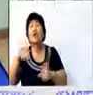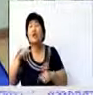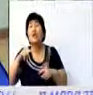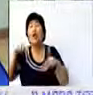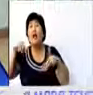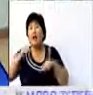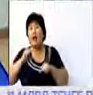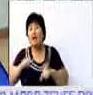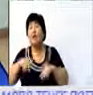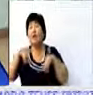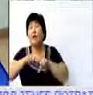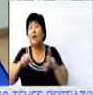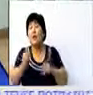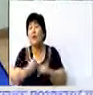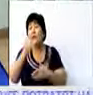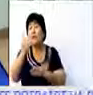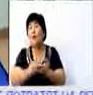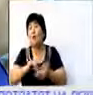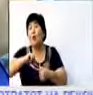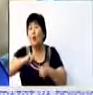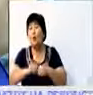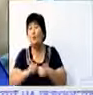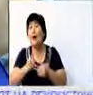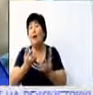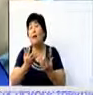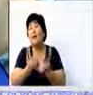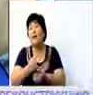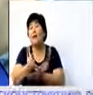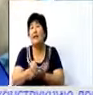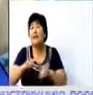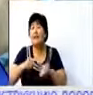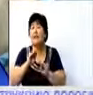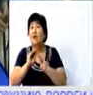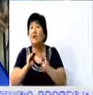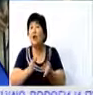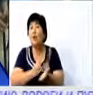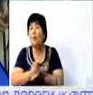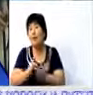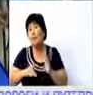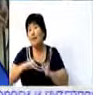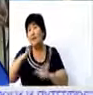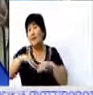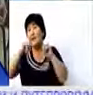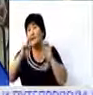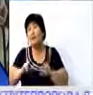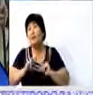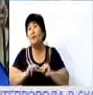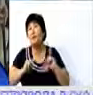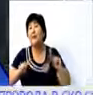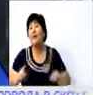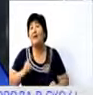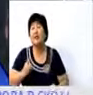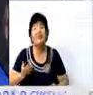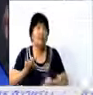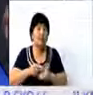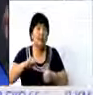было отмечено, что среди задач – укрепление материально-технической базы учебных заведений технического профиля, повышение квалификации преподавателей.